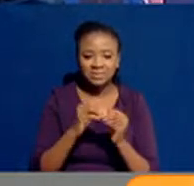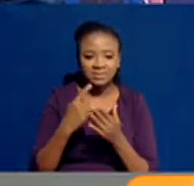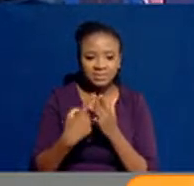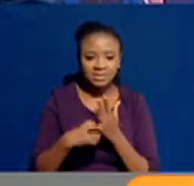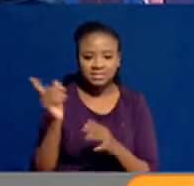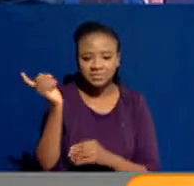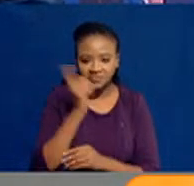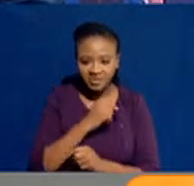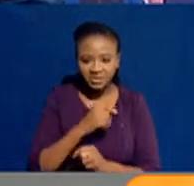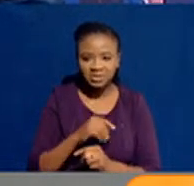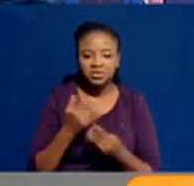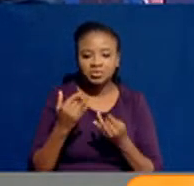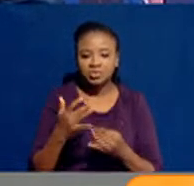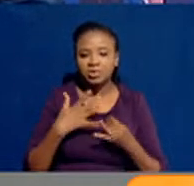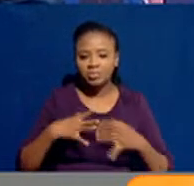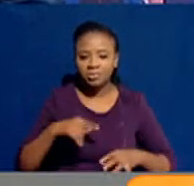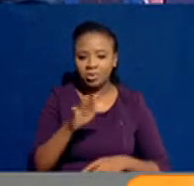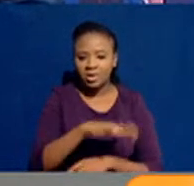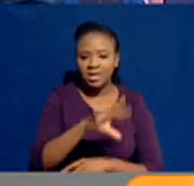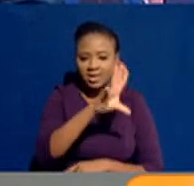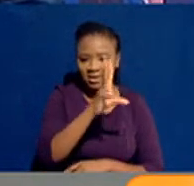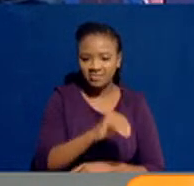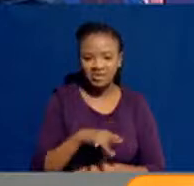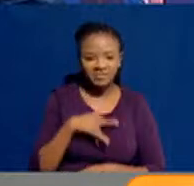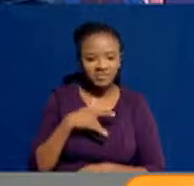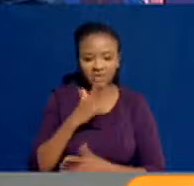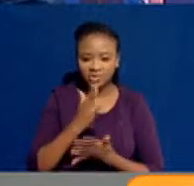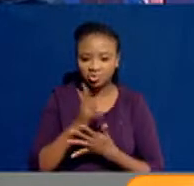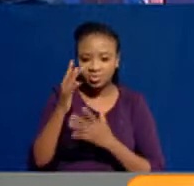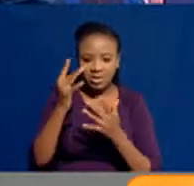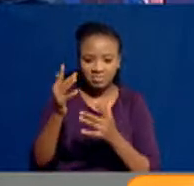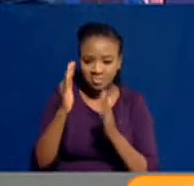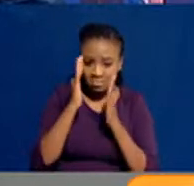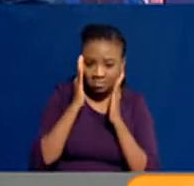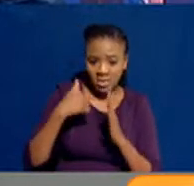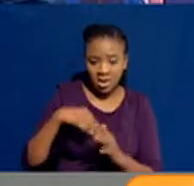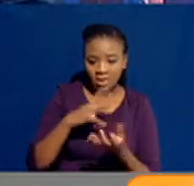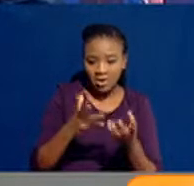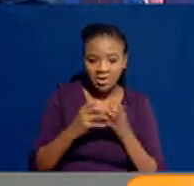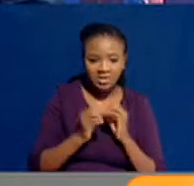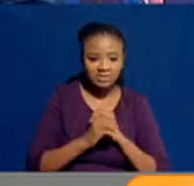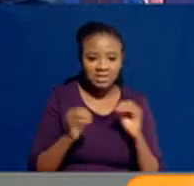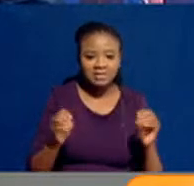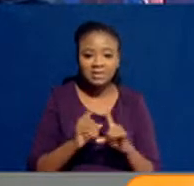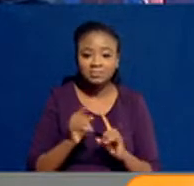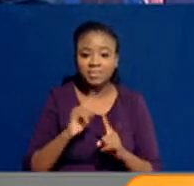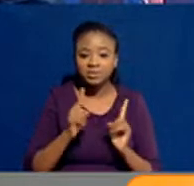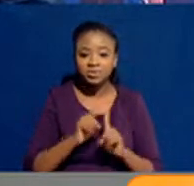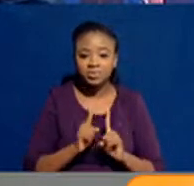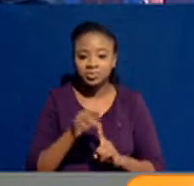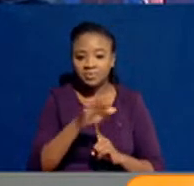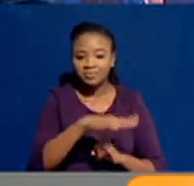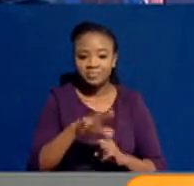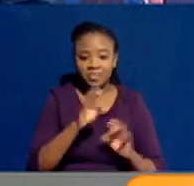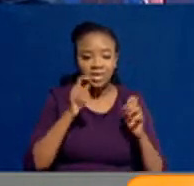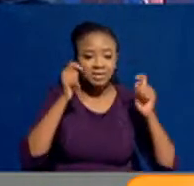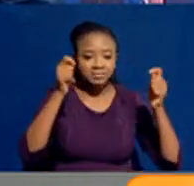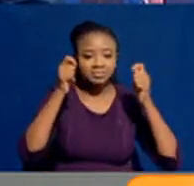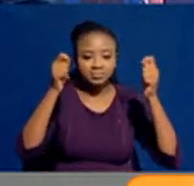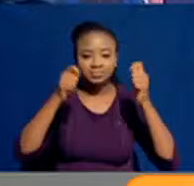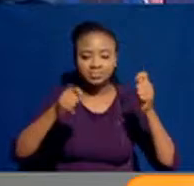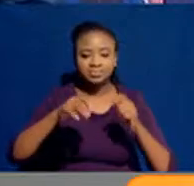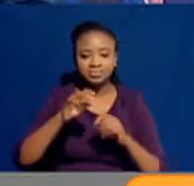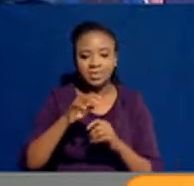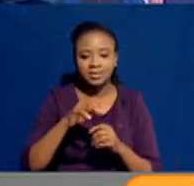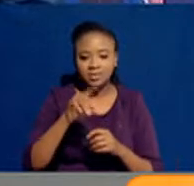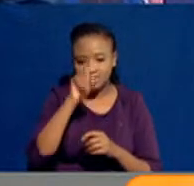Afrika wanahisi kwamba matakwa yao yanapuuzwa. Na madai hayo yalichochea maandamano makubwa katika barabara ya Sharm El Sheikh nchini Misri.